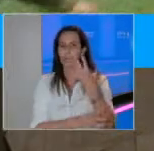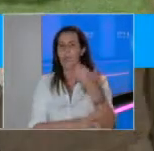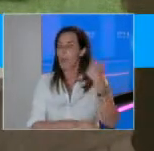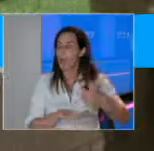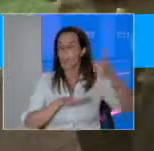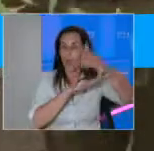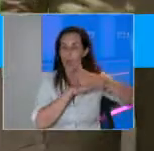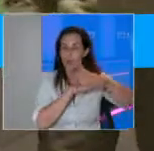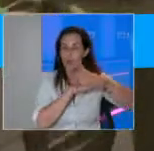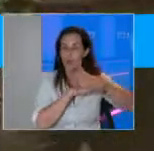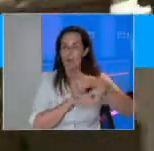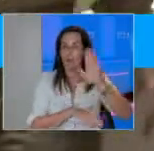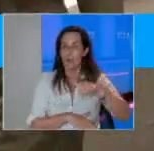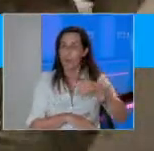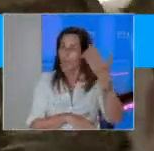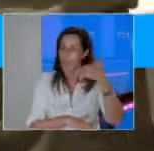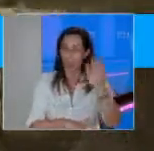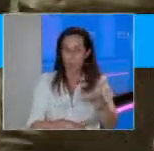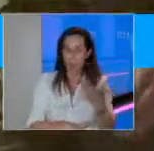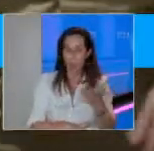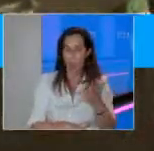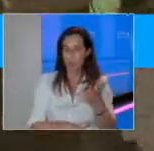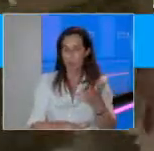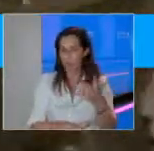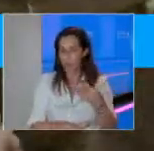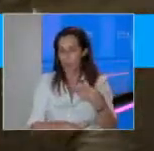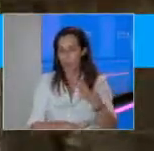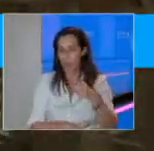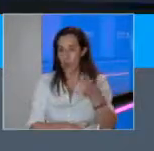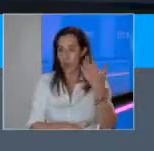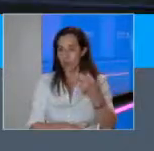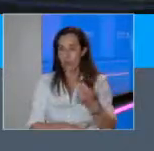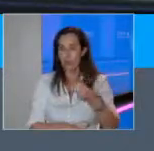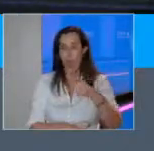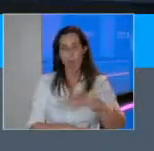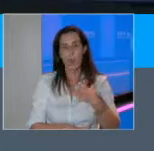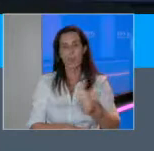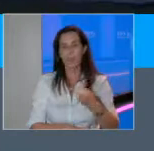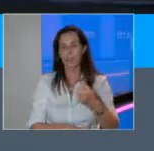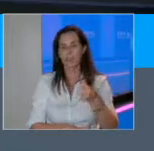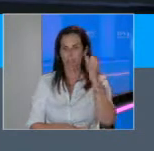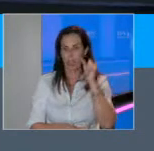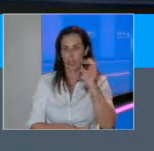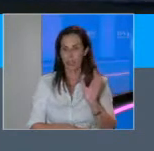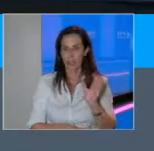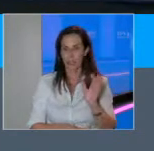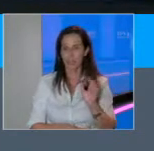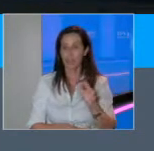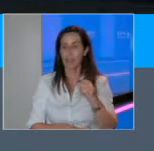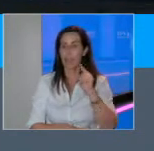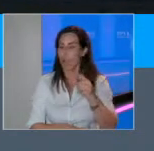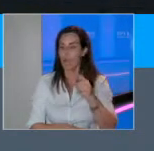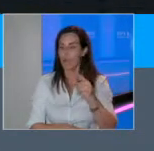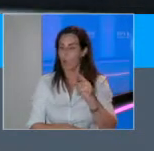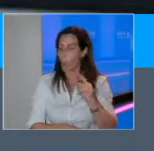עמד בראשה. גבי, היה לו אפילו אולי אם תרצה, לא מתבייש להגיד את זה, יכול להיות שהיה לו טיפה יותר אומץ מגבי אשכנזי. והוא